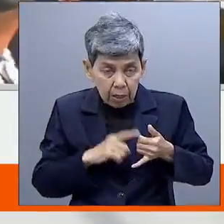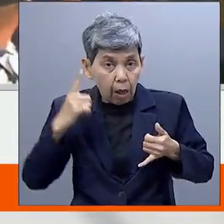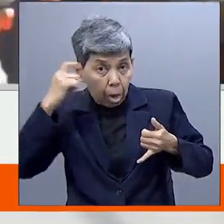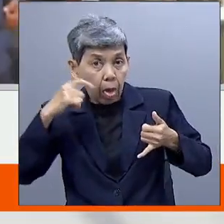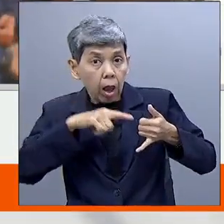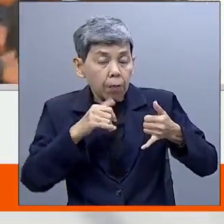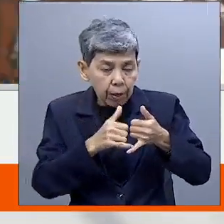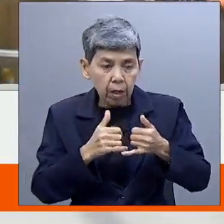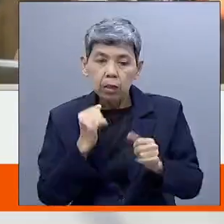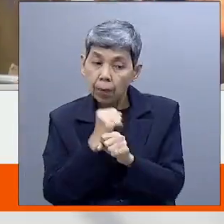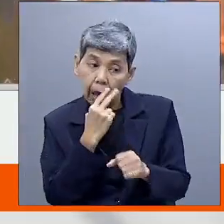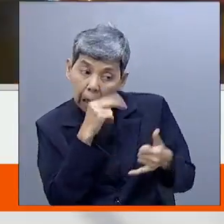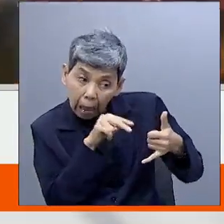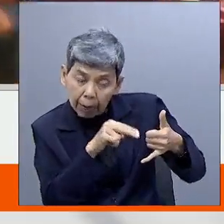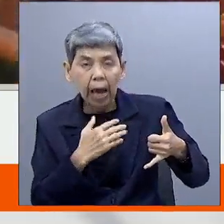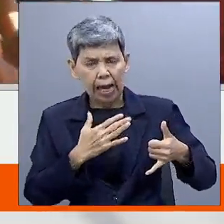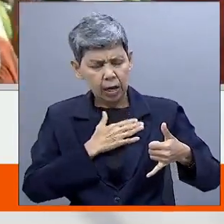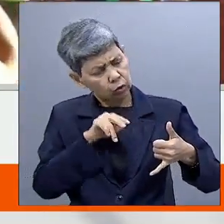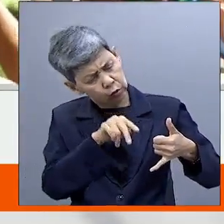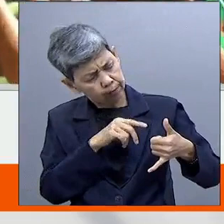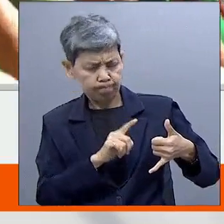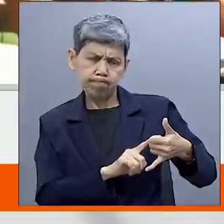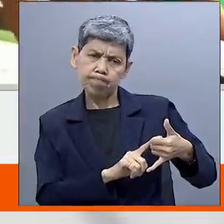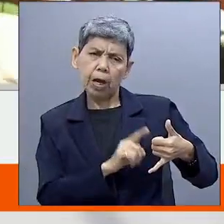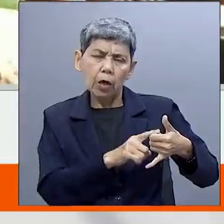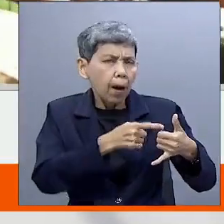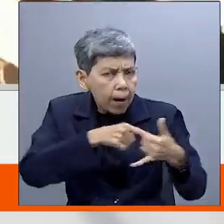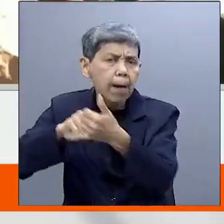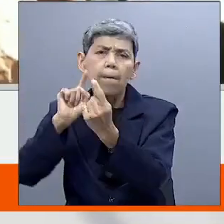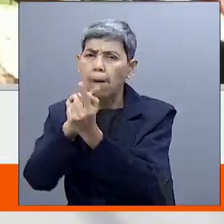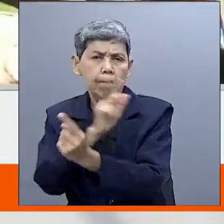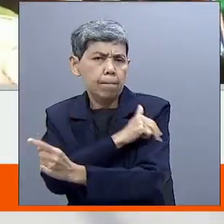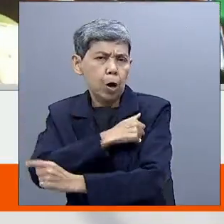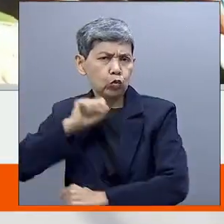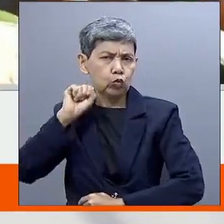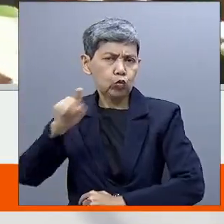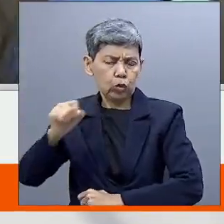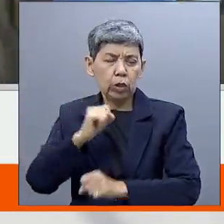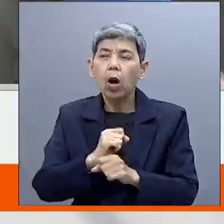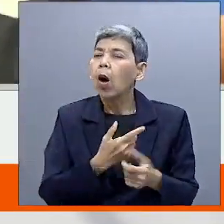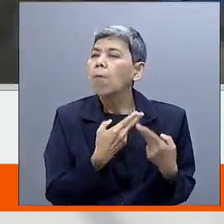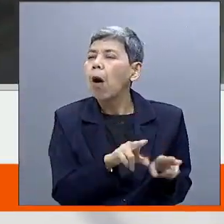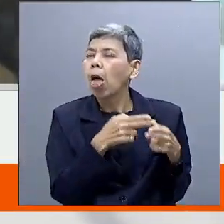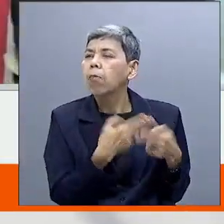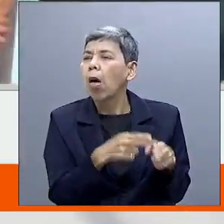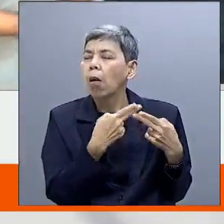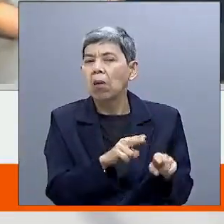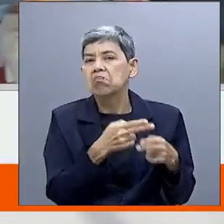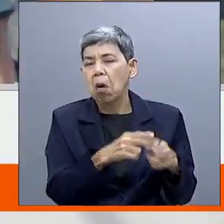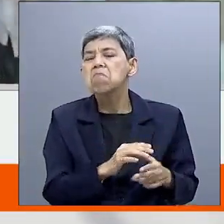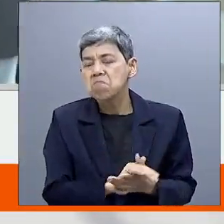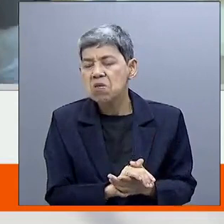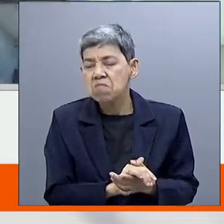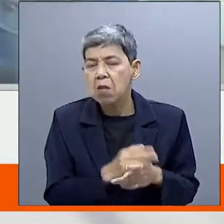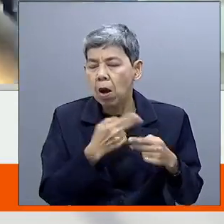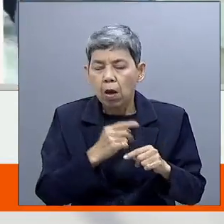านอยู่ในคนใกล้ชิดเราเนี่ยก็คือเราต้องพยายามให้เขาได้รับการรักษาเพราะว่าการที่ทิ้งไว้นานเนี่ยมันก็จะยิ่งทำให้เขาไม่เกิ